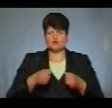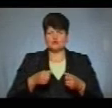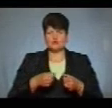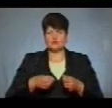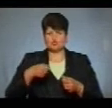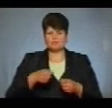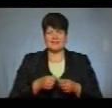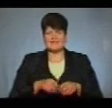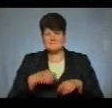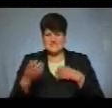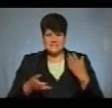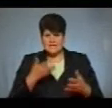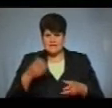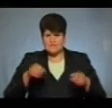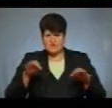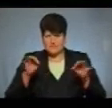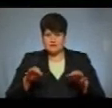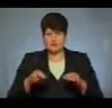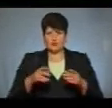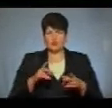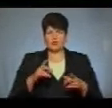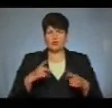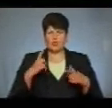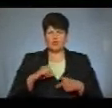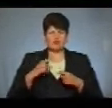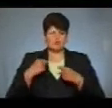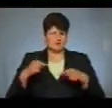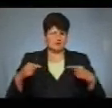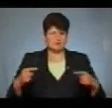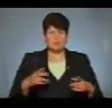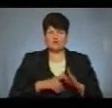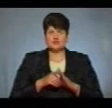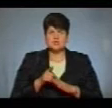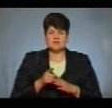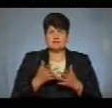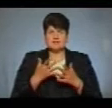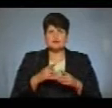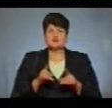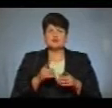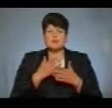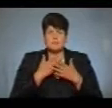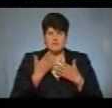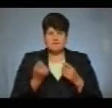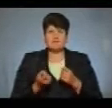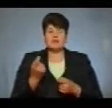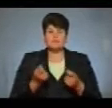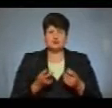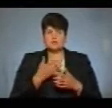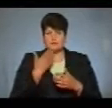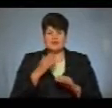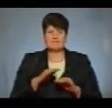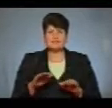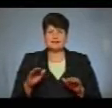витрасене на землю, усі костюми в різних боках. Ми почали виясняти, чого немає, і виявилось, що немає в